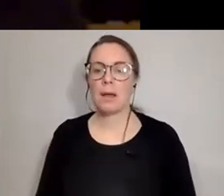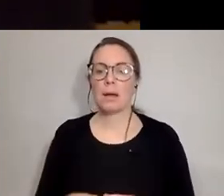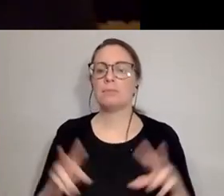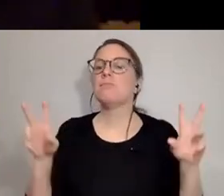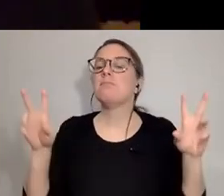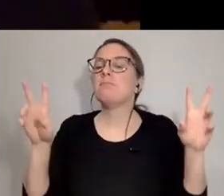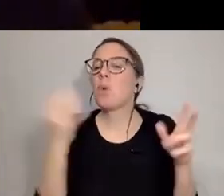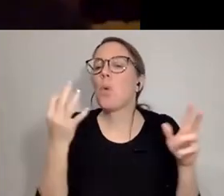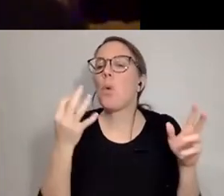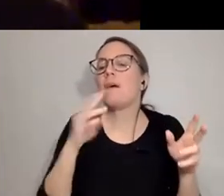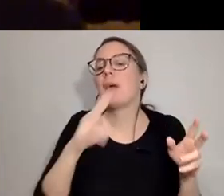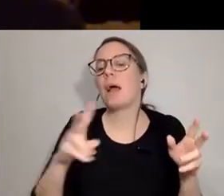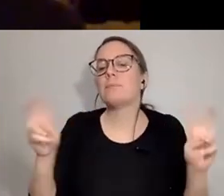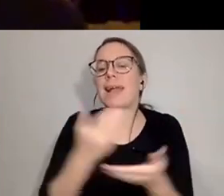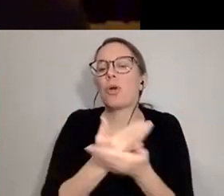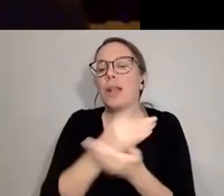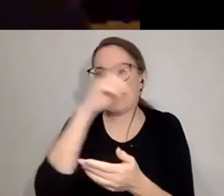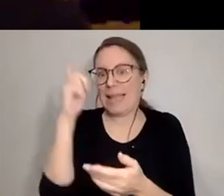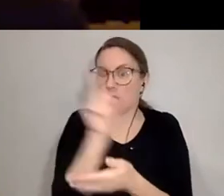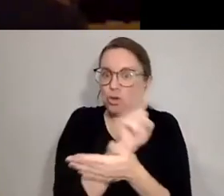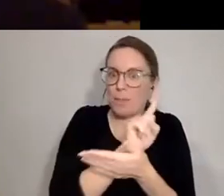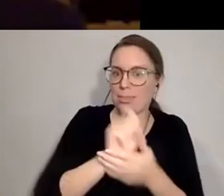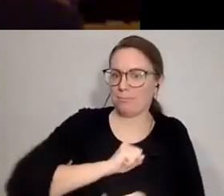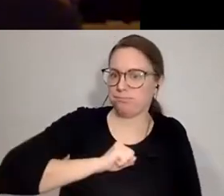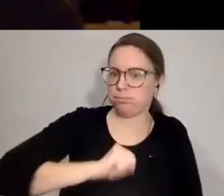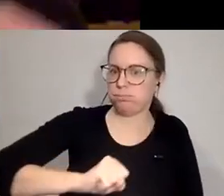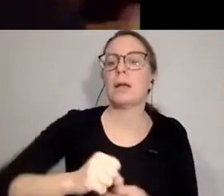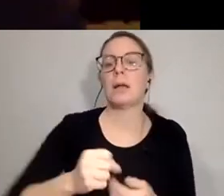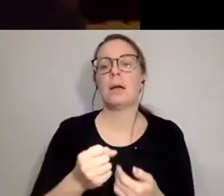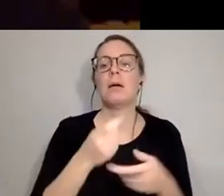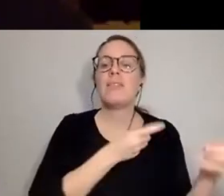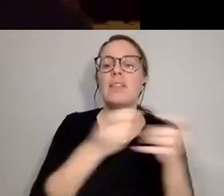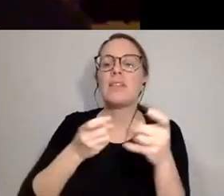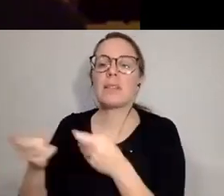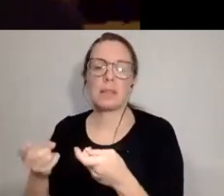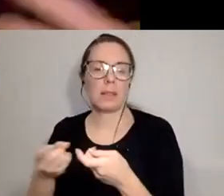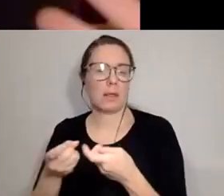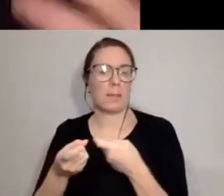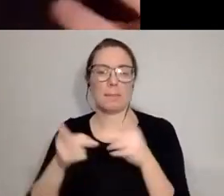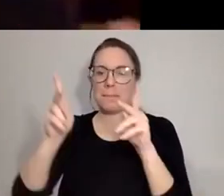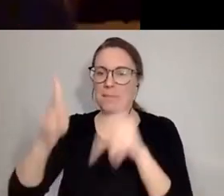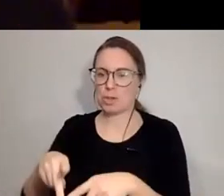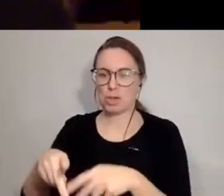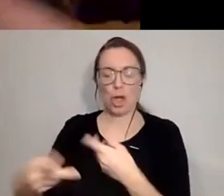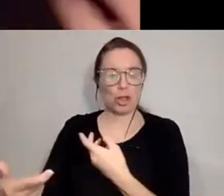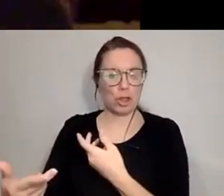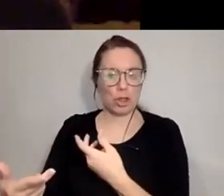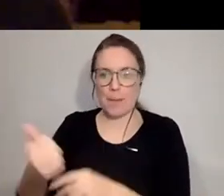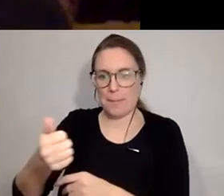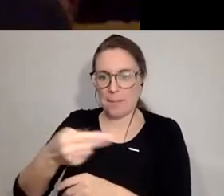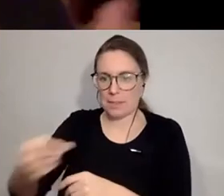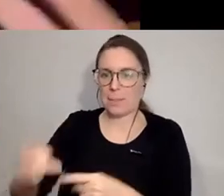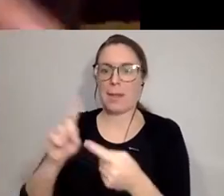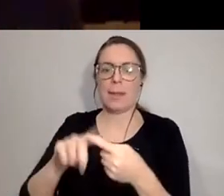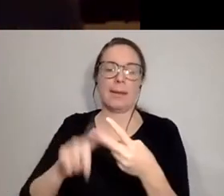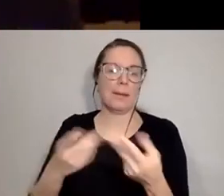'est-à-dire une semaine condensée de formation, fait aussi intervenir des personnes concernées, fait aussi intervenir des chercheurs et des